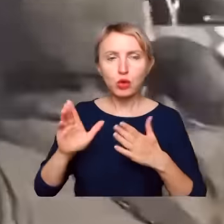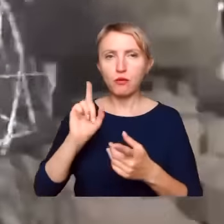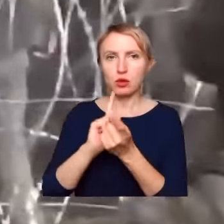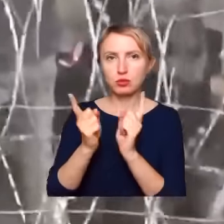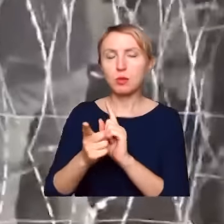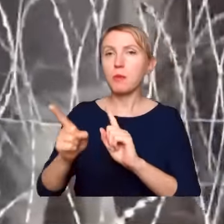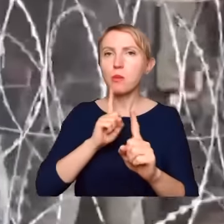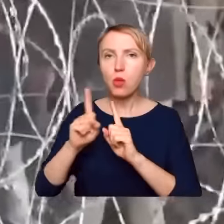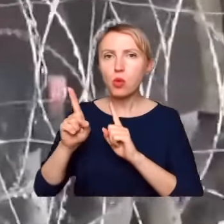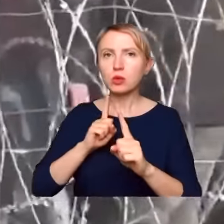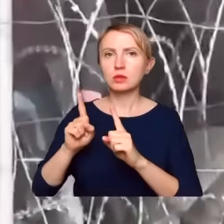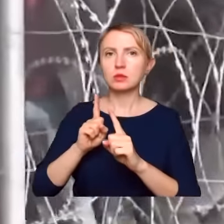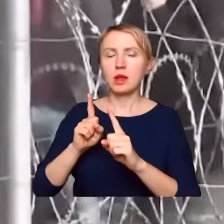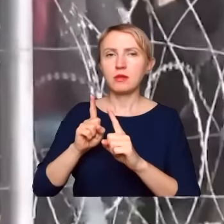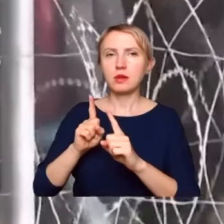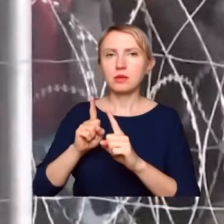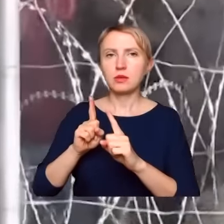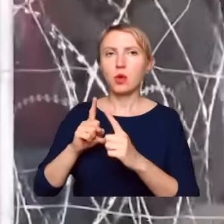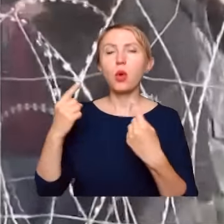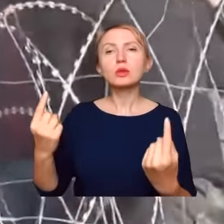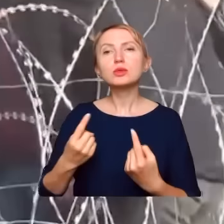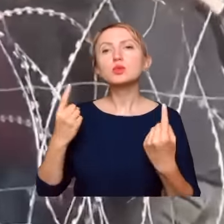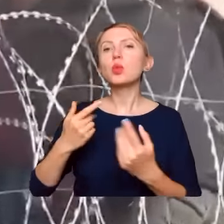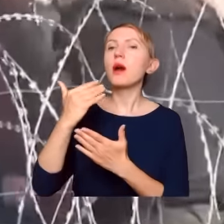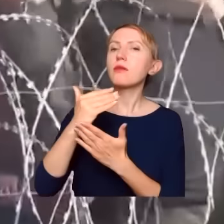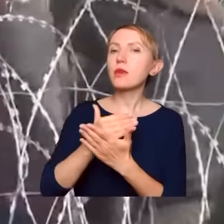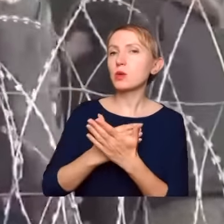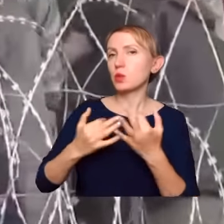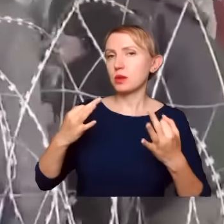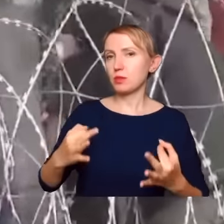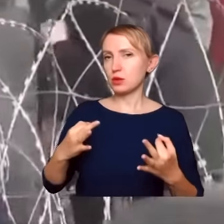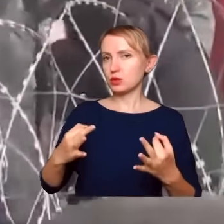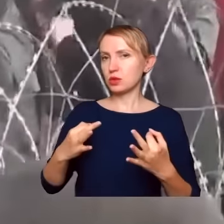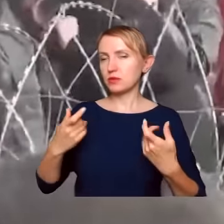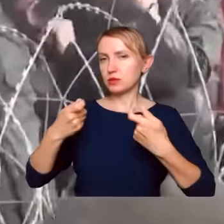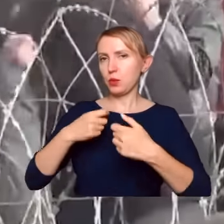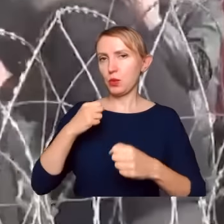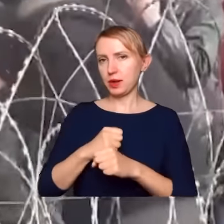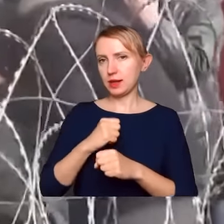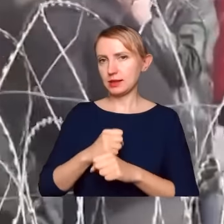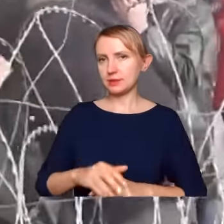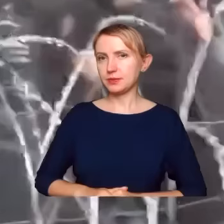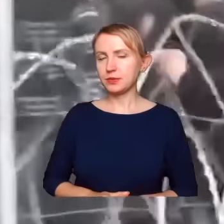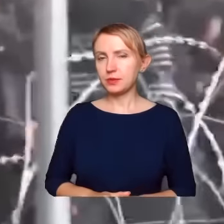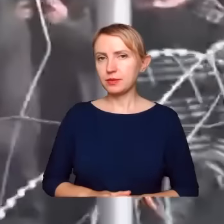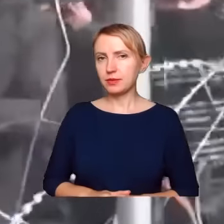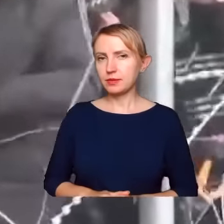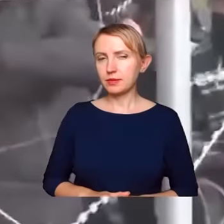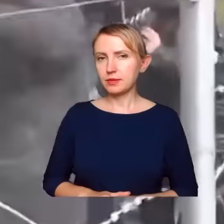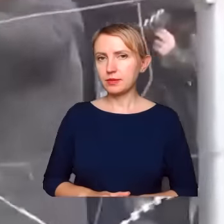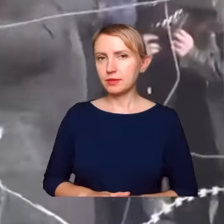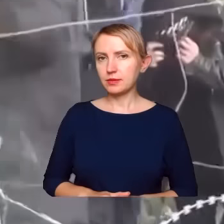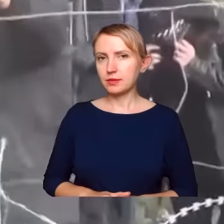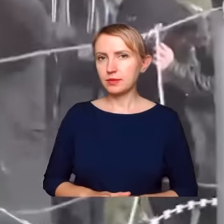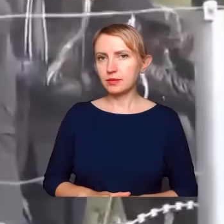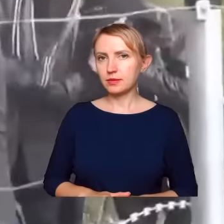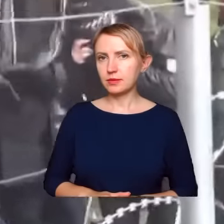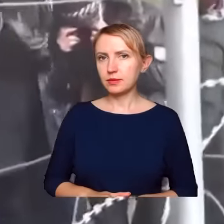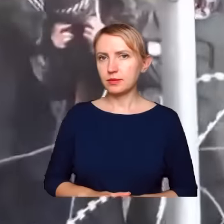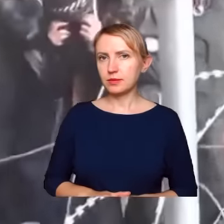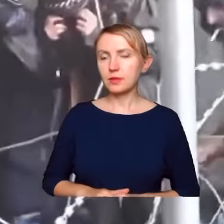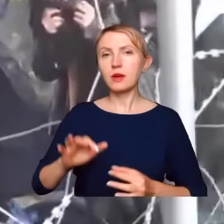omówić okoliczności i warunki bieżącej współpracy. Deklarowałem w tym w mediach, że jestem